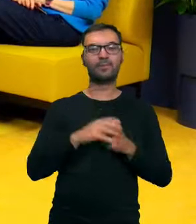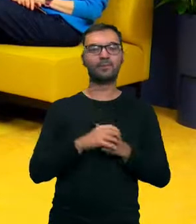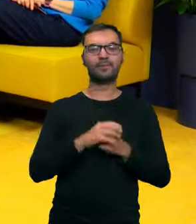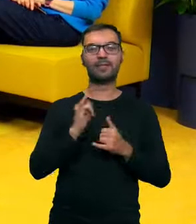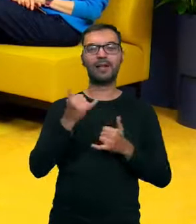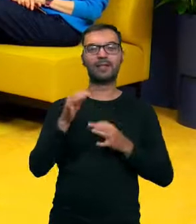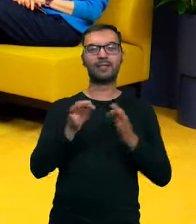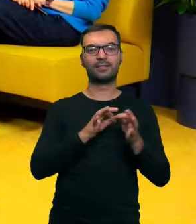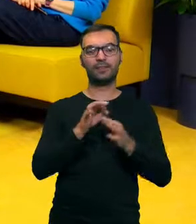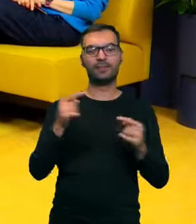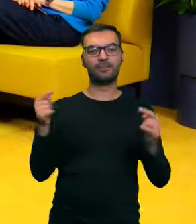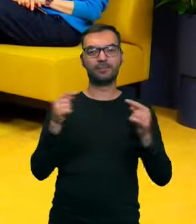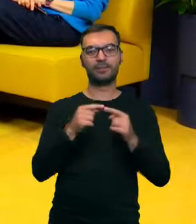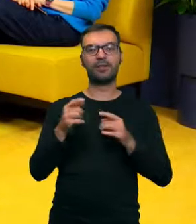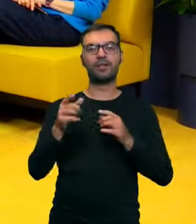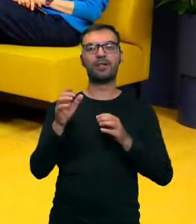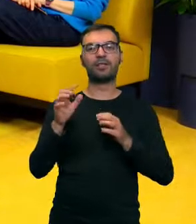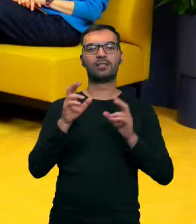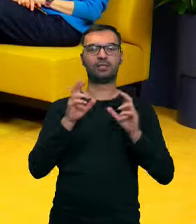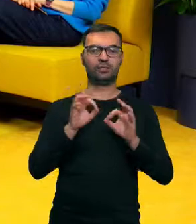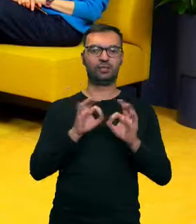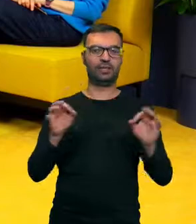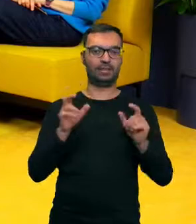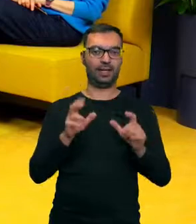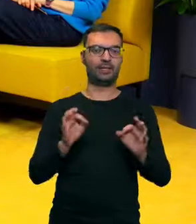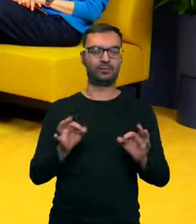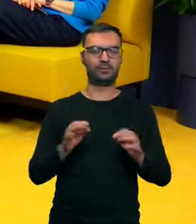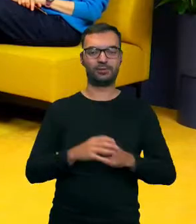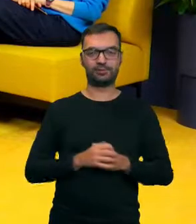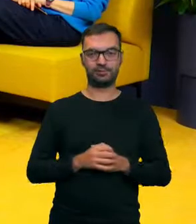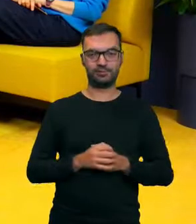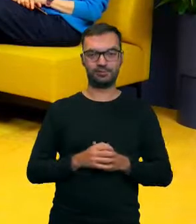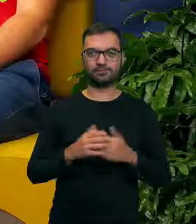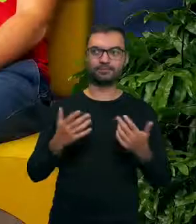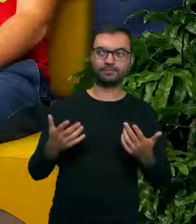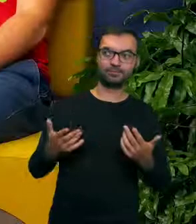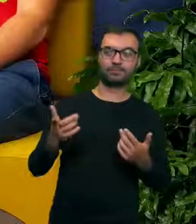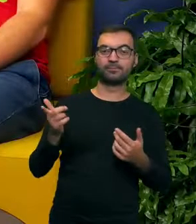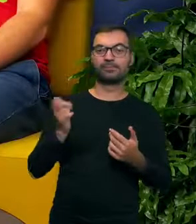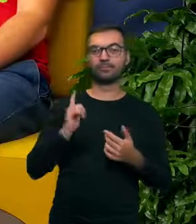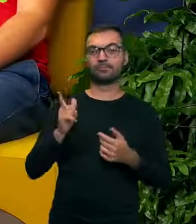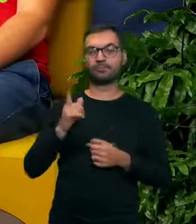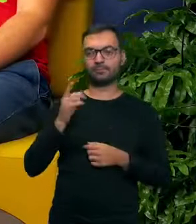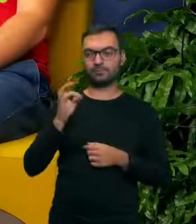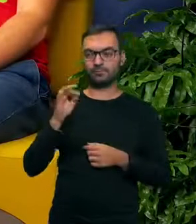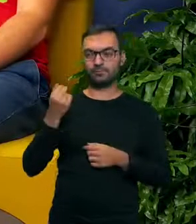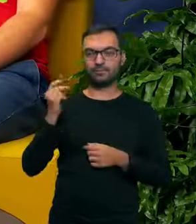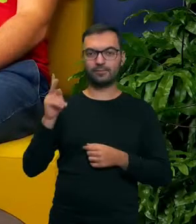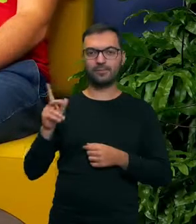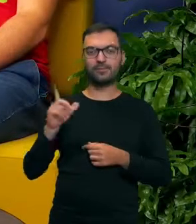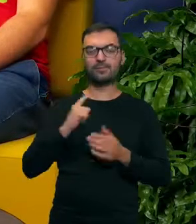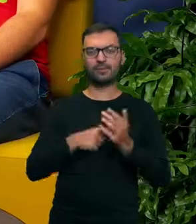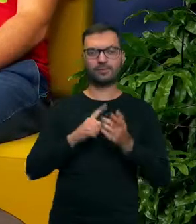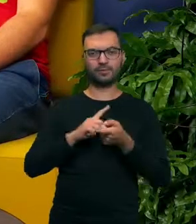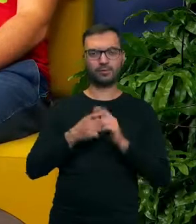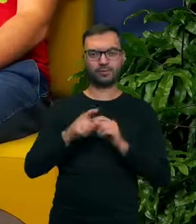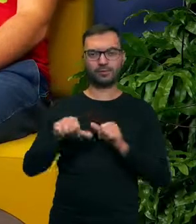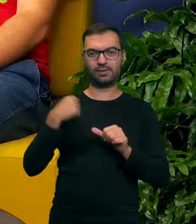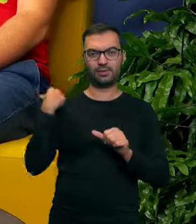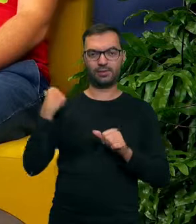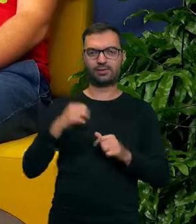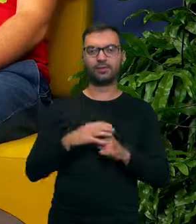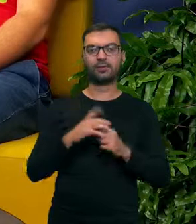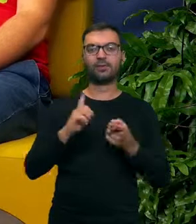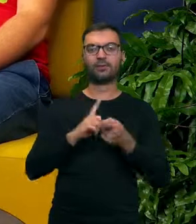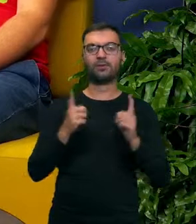o to, jak ta historia koresponduje ze współczesnością, bo to się w wielu komentarzach powtarza. No, my akurat z Tomkiem, jak żeśmy się ostatnio widzieli tydzień temu, to